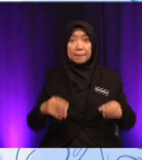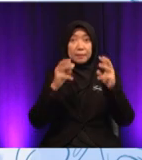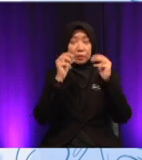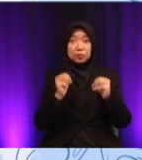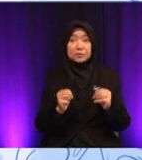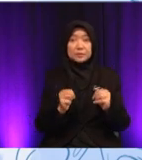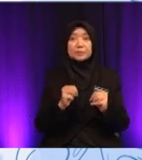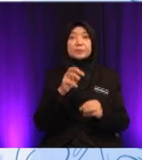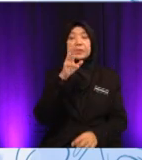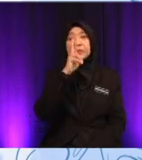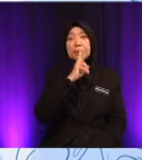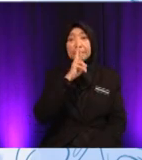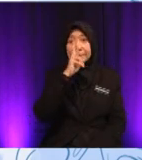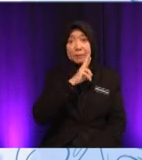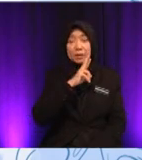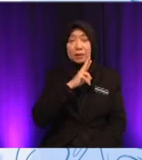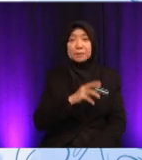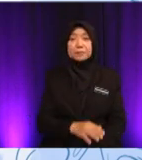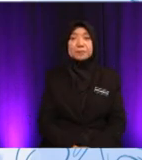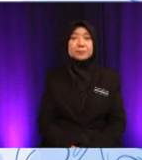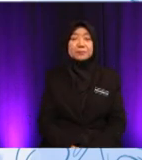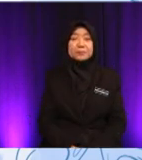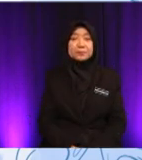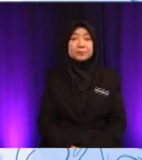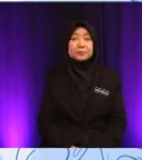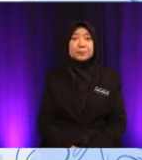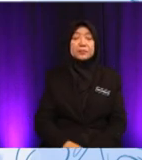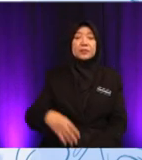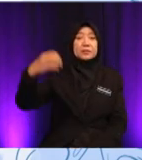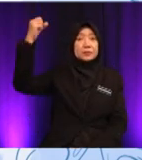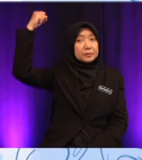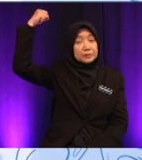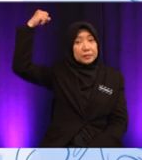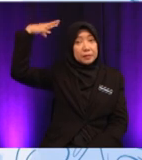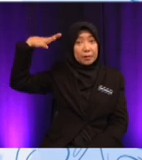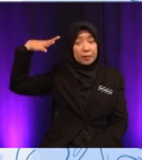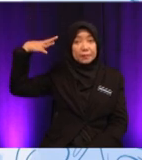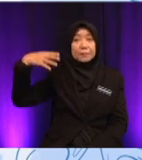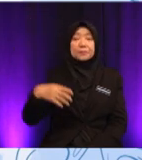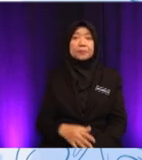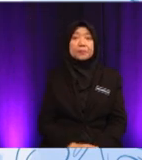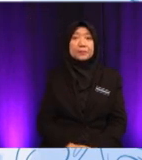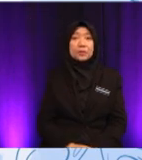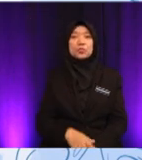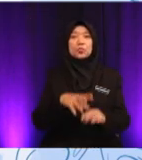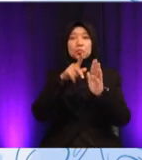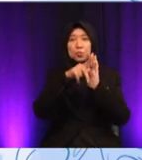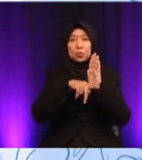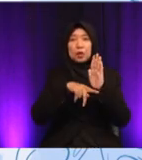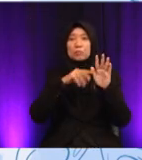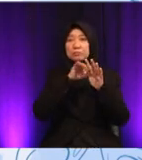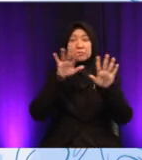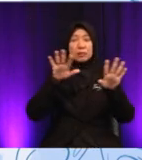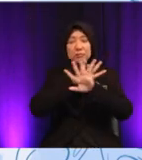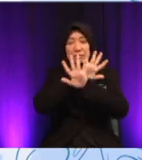Oke jadi kita ada suhu yang rendah dan sinarnya dikeluarkan juga kurang ataupun tak cerah pun